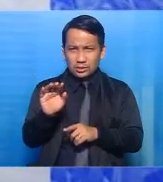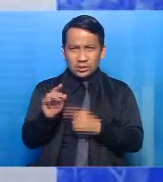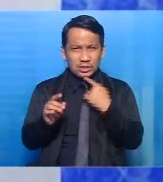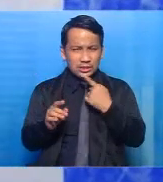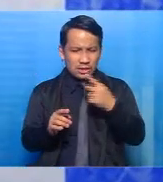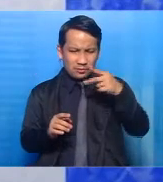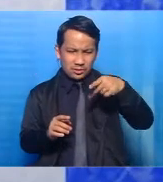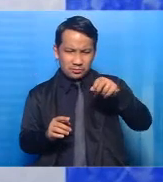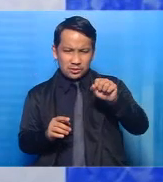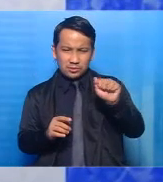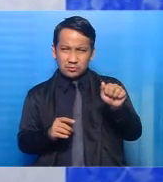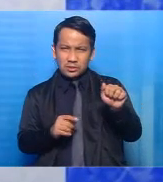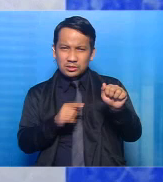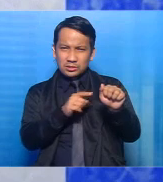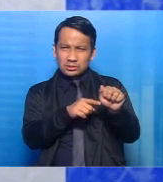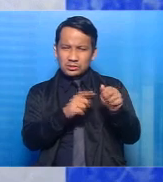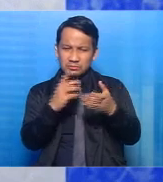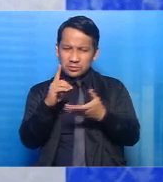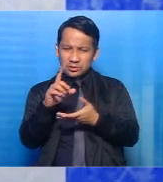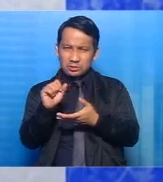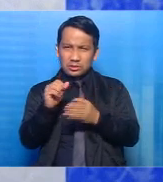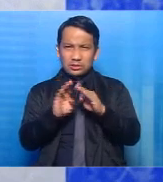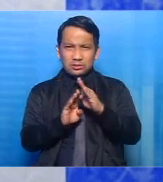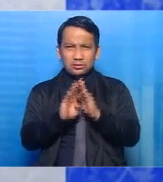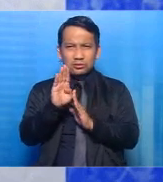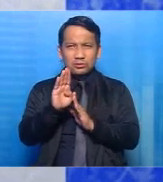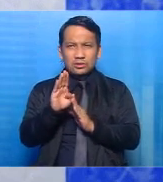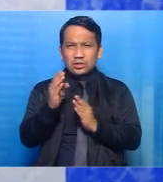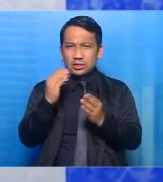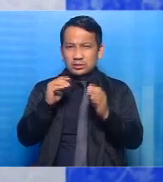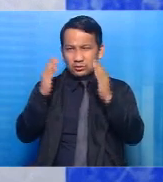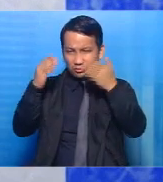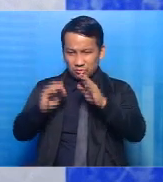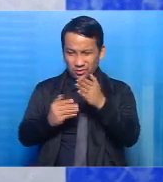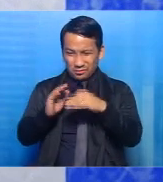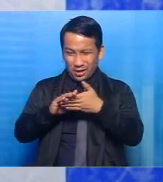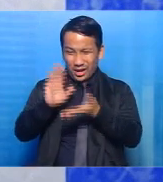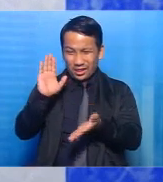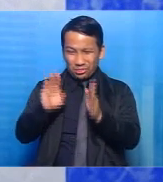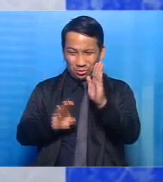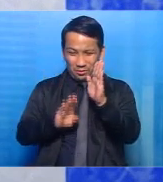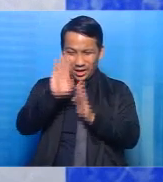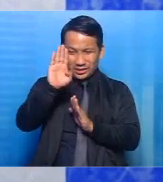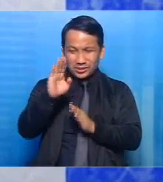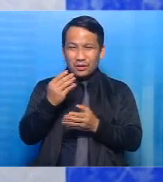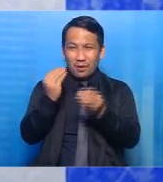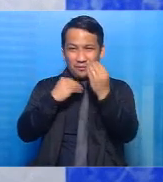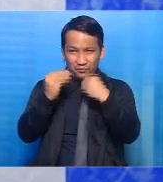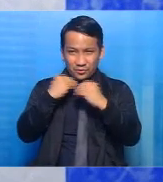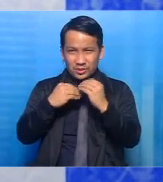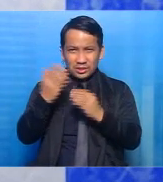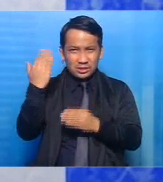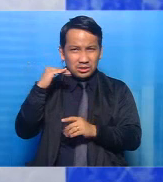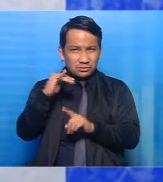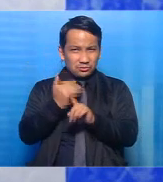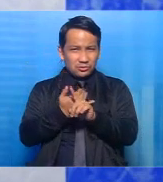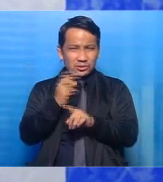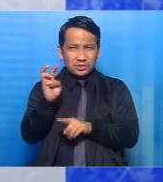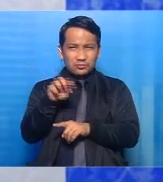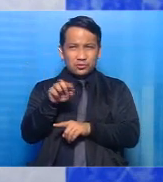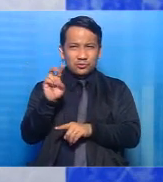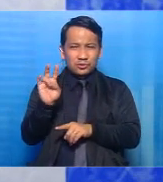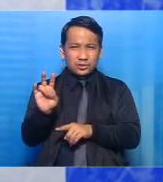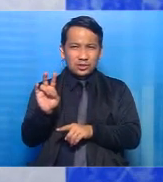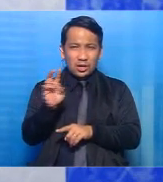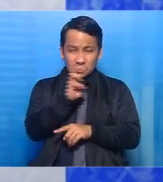PSA, tumaas sa 7% ang annual inflation sa food items. Noong Enero, 6.6% ang antas na ito.